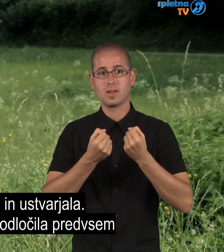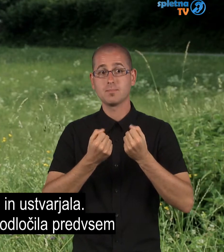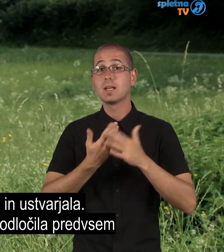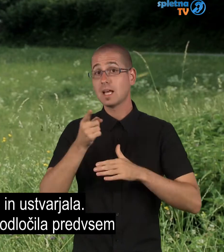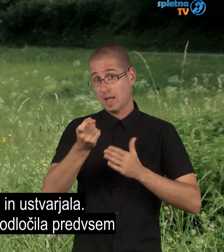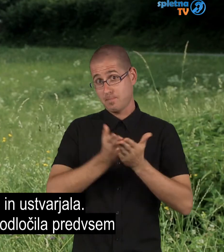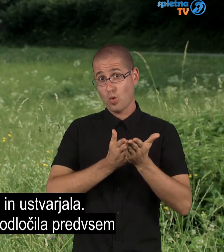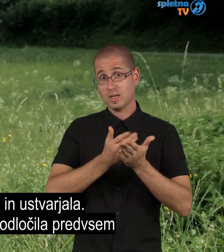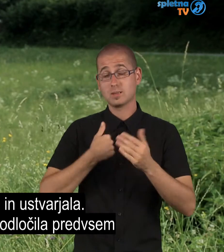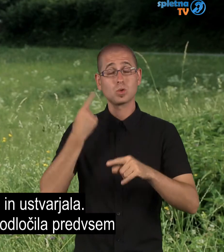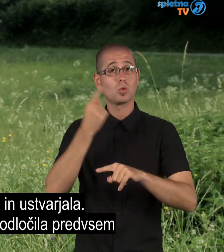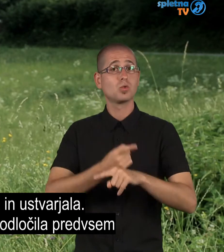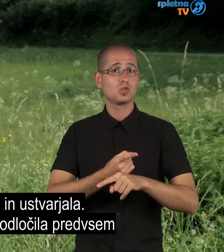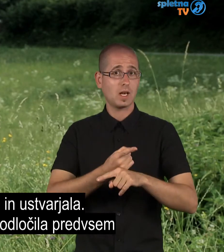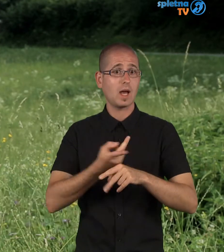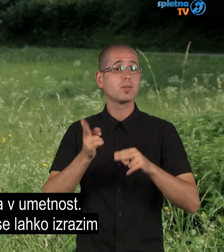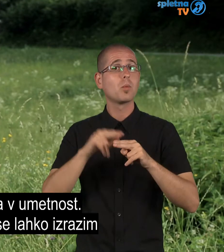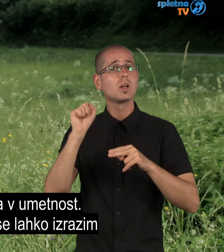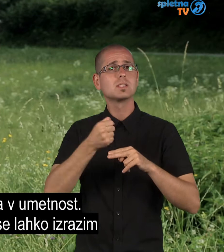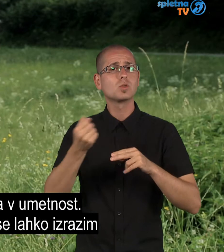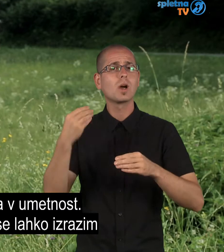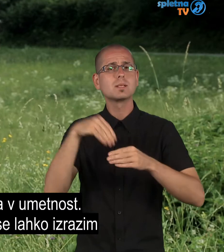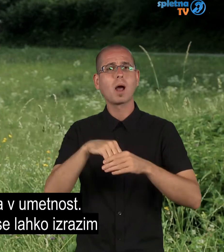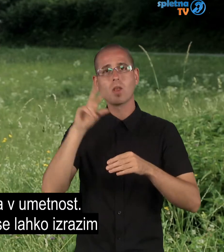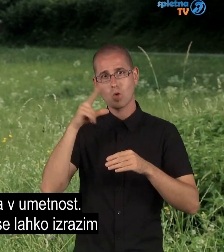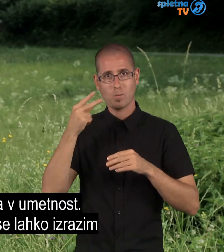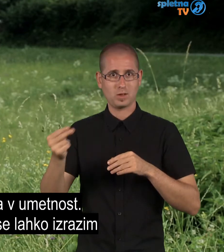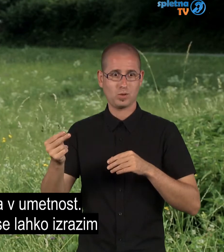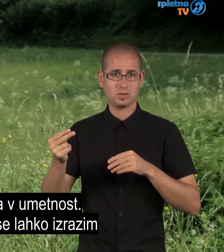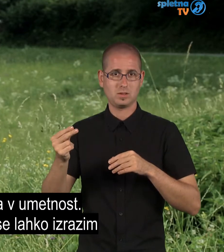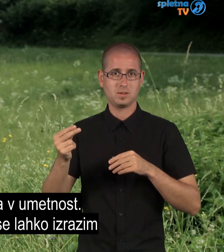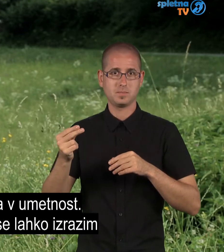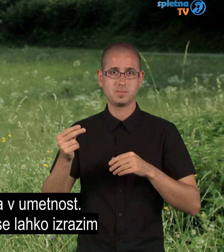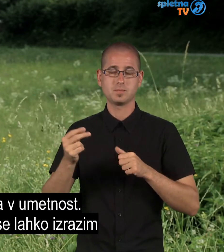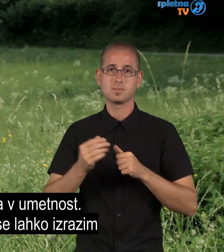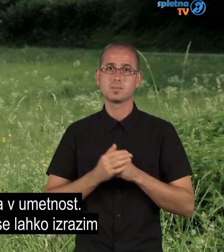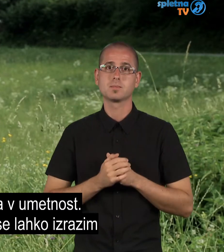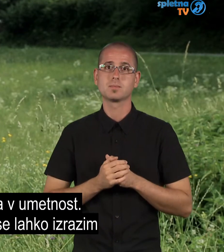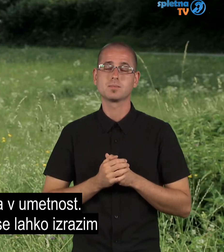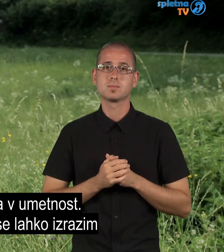ta poklic sem se odločila predvsem zato, ker spada v umetnost.